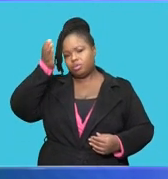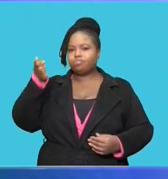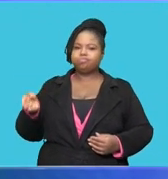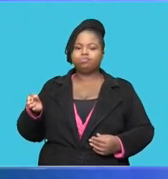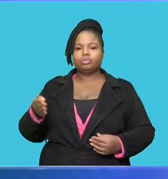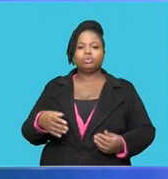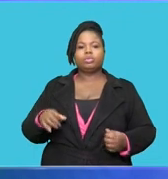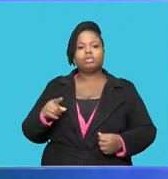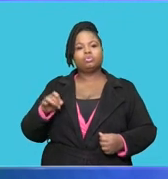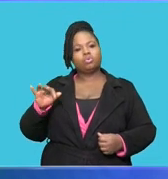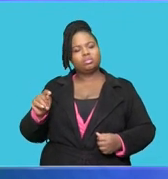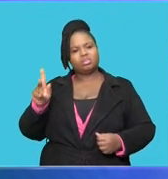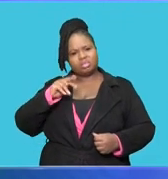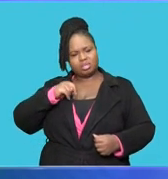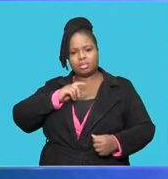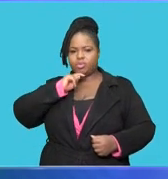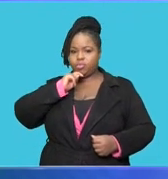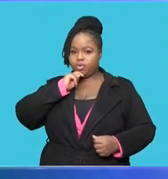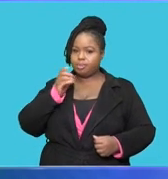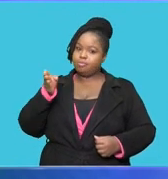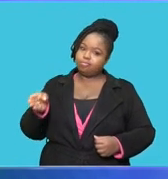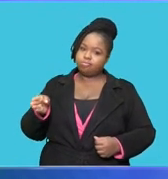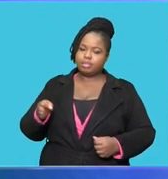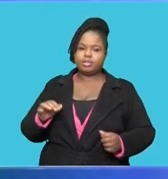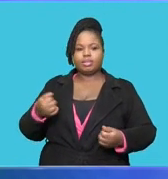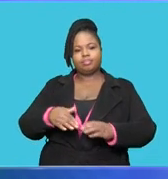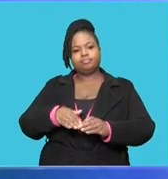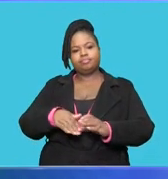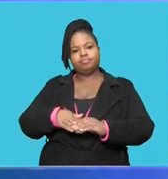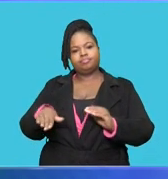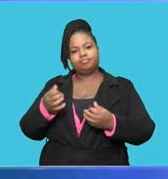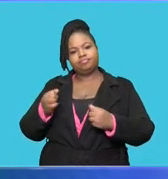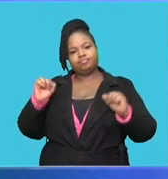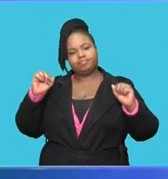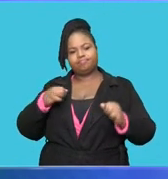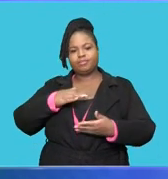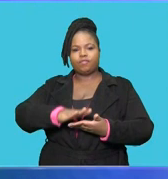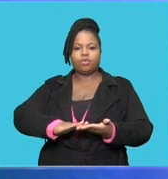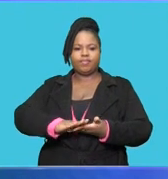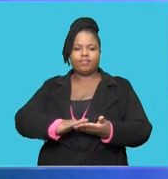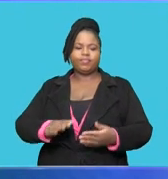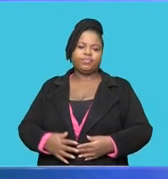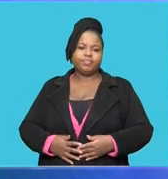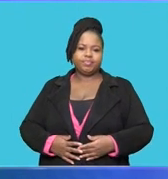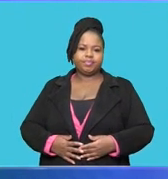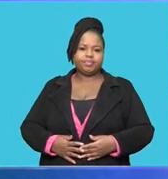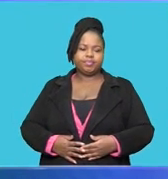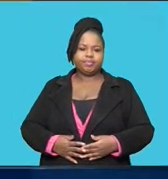loluleko lase-Escort KwaZulu-Natal ekuseni ngaphambi kokuba akhululwe ngenkqubo ekhethekileyo yokuxolelwa kwaboni.